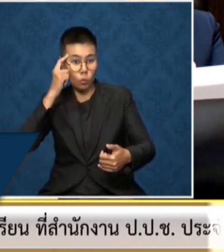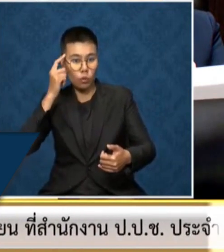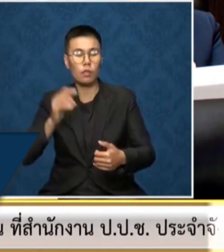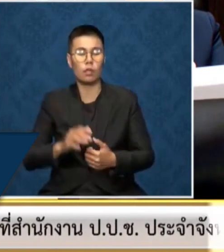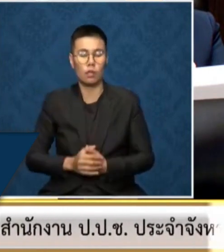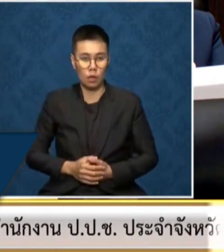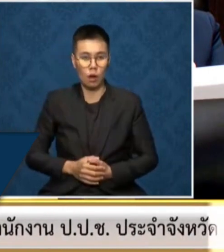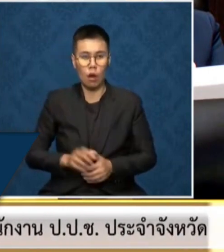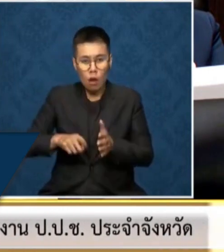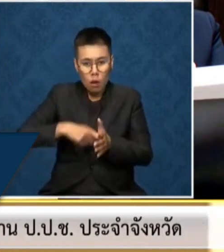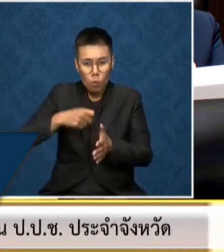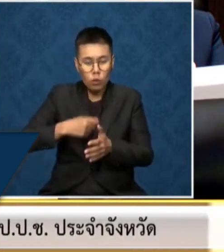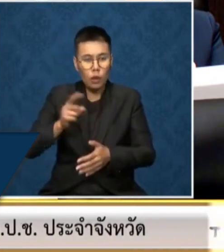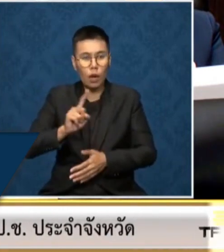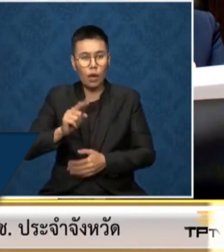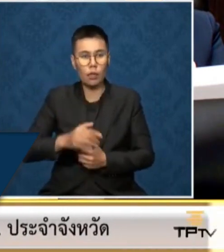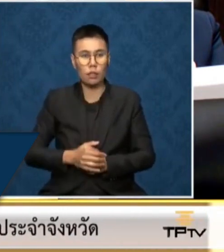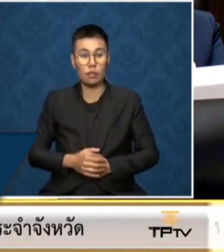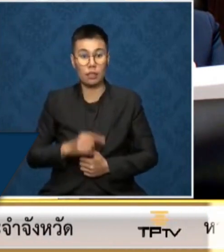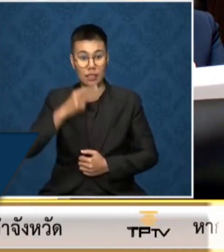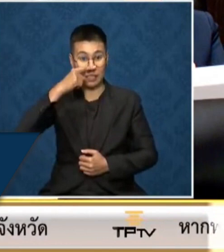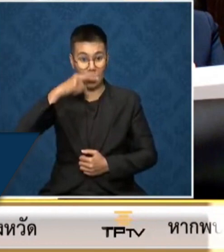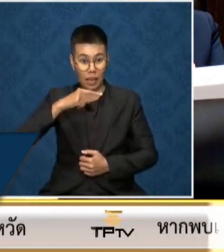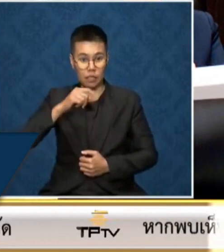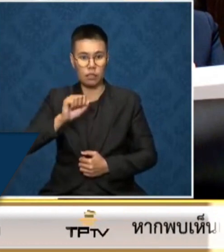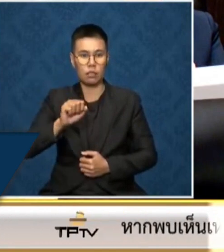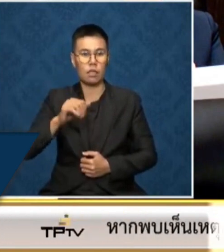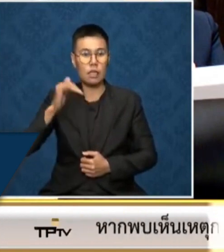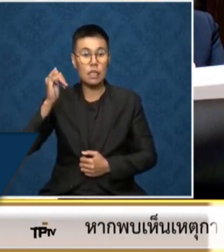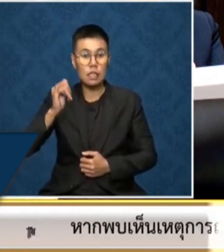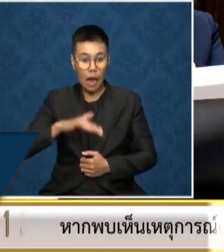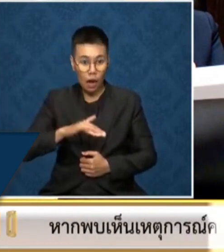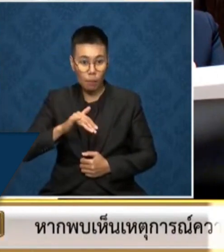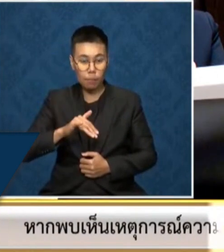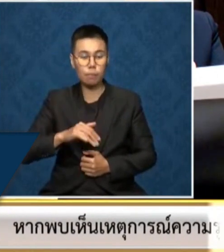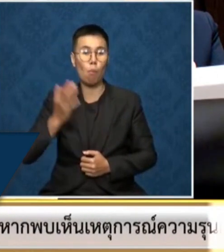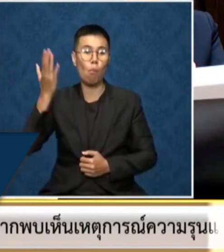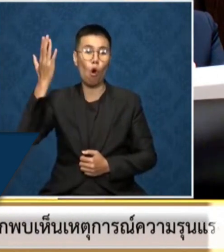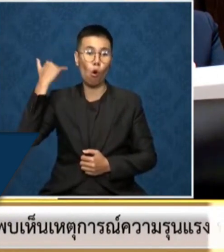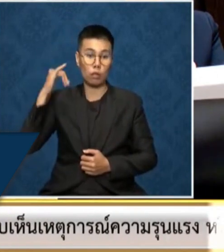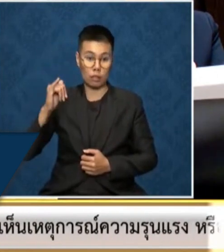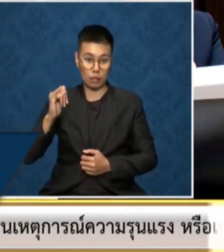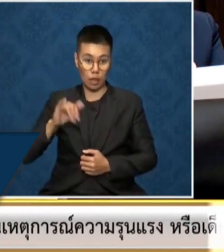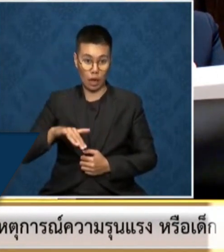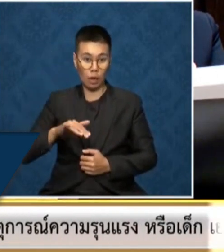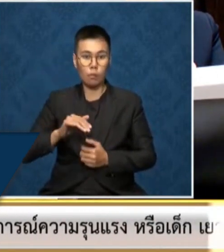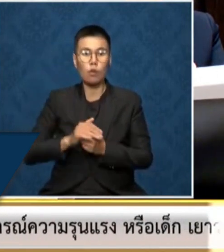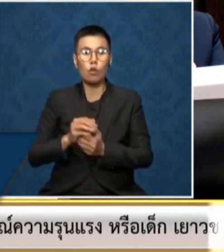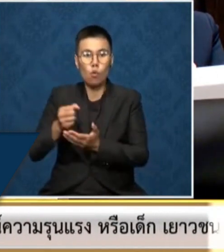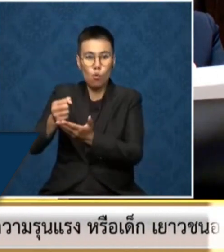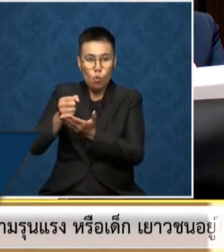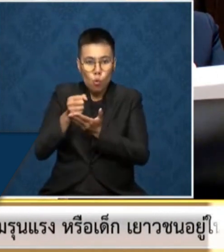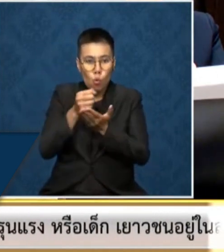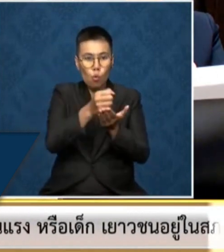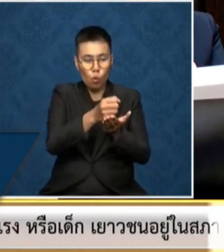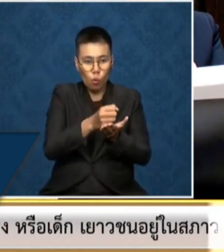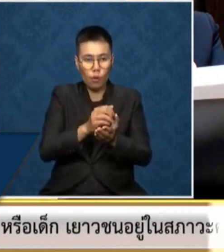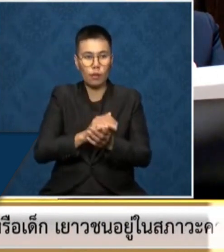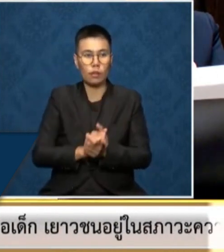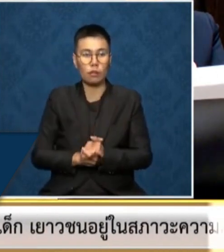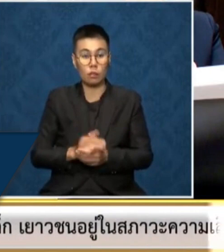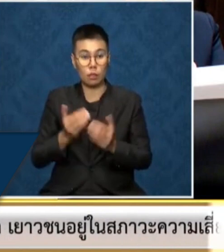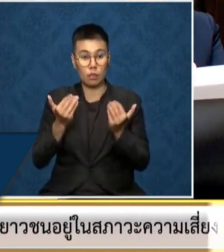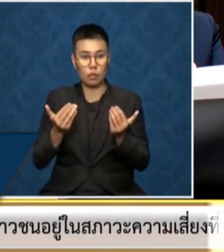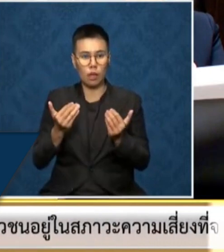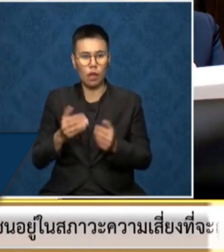เหตุใด ประเทศสยาม ซึ่งเป็ประเทศสยามทเคยโอบอุ้มทุพี่น้มชาติพันธ ถึงไม่สามา